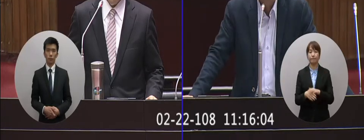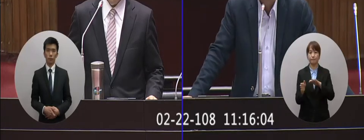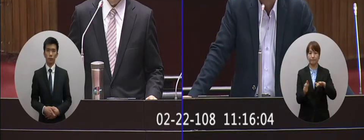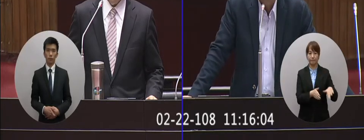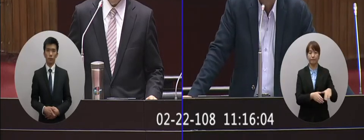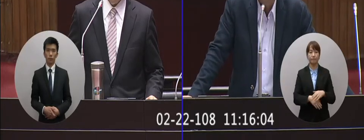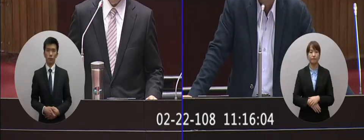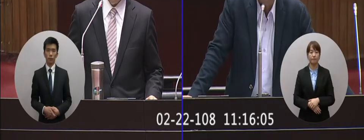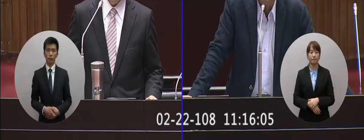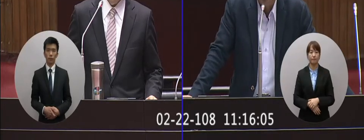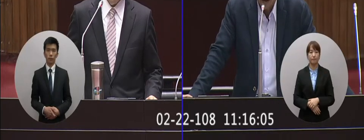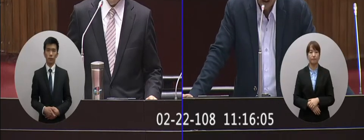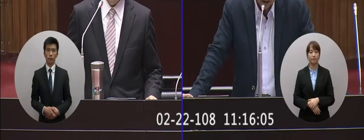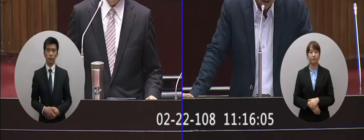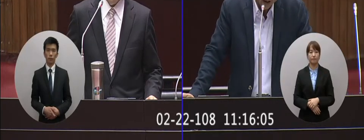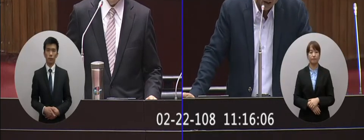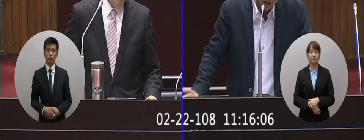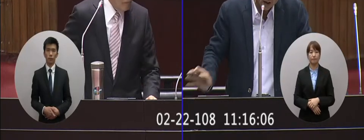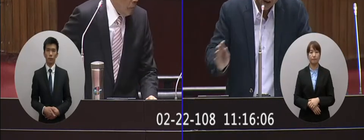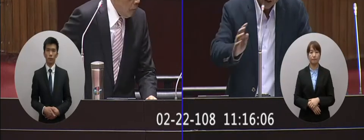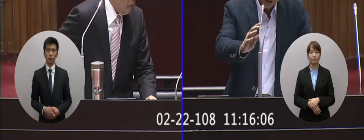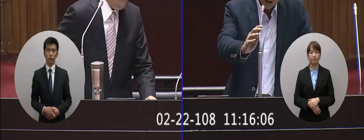说，包括那个